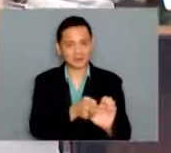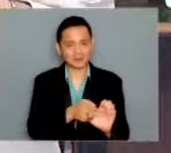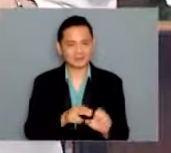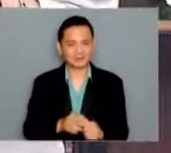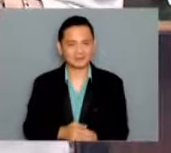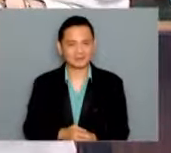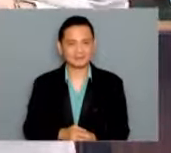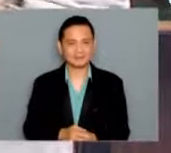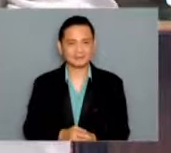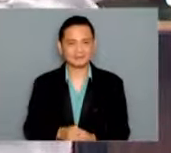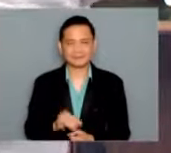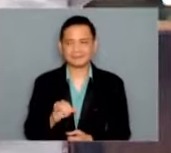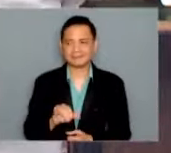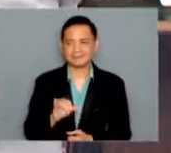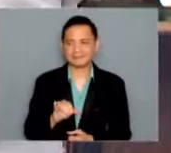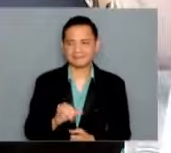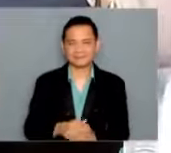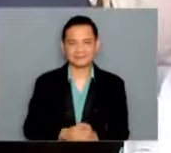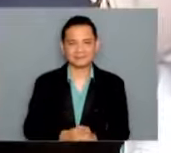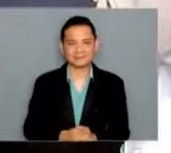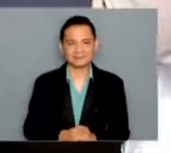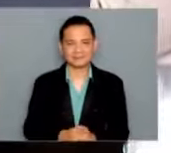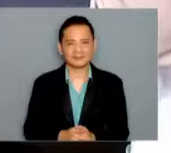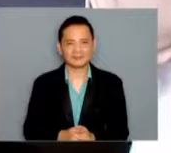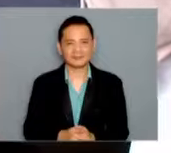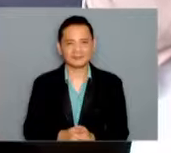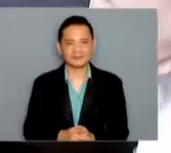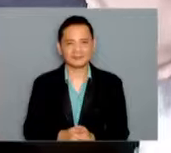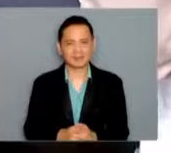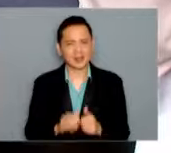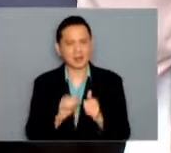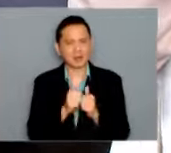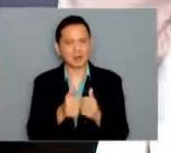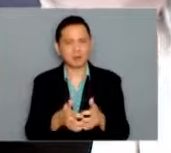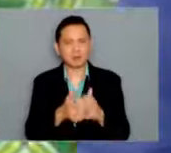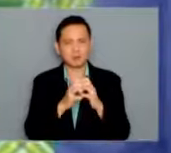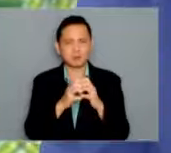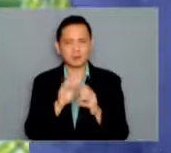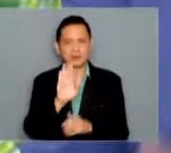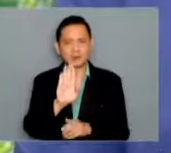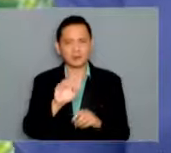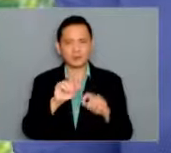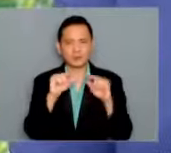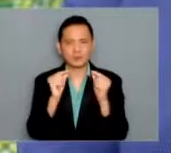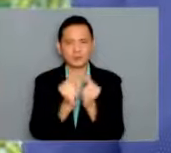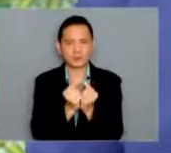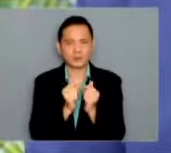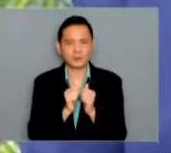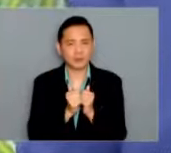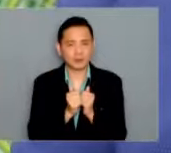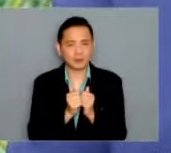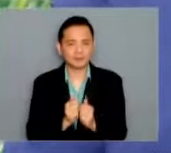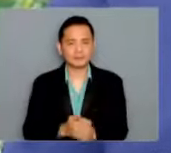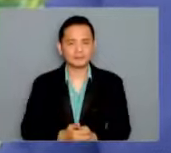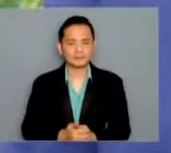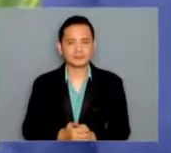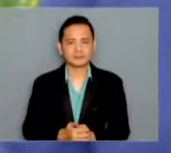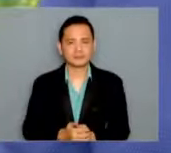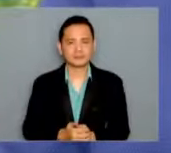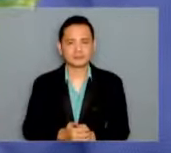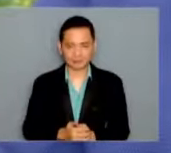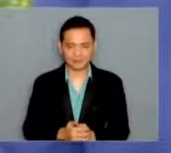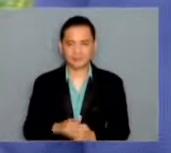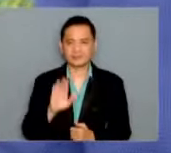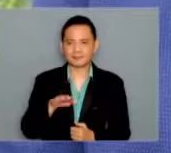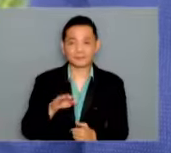Sige. Ma'am, konting kwento lang, papaano na na-form itong grupo ninyo? Yung Philippine Barangay Folk Dance Group, nagsimula pa ito nung